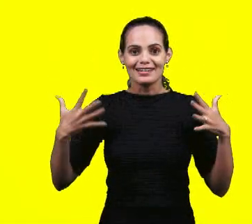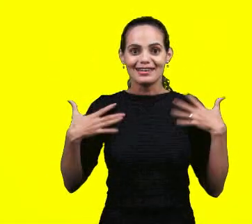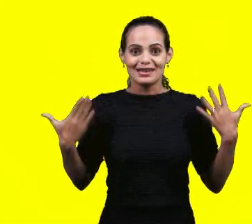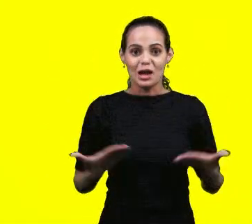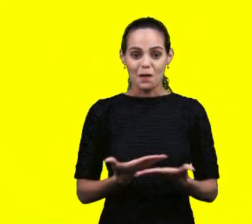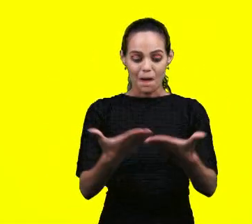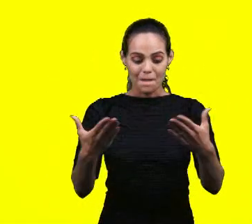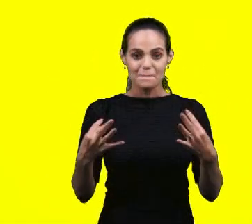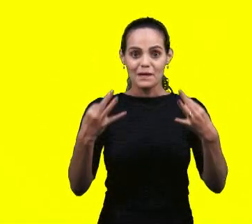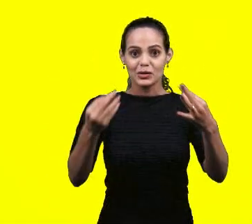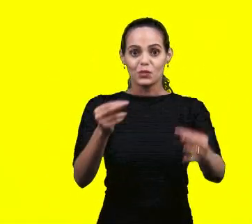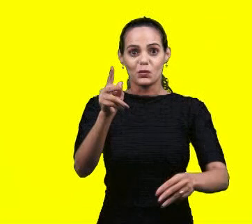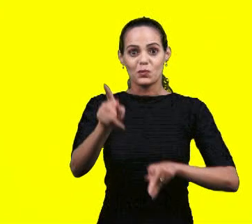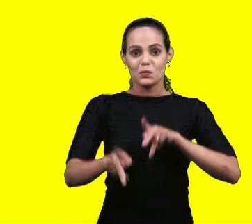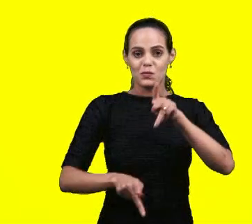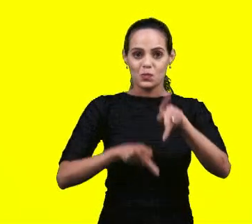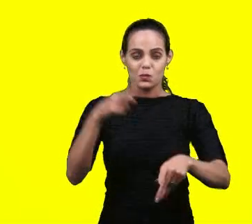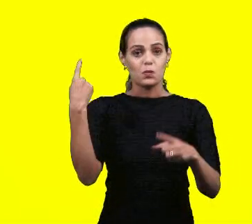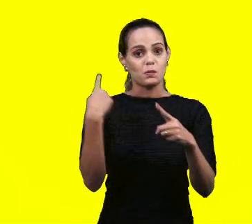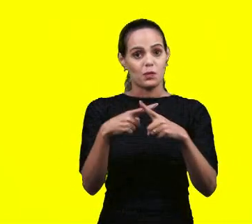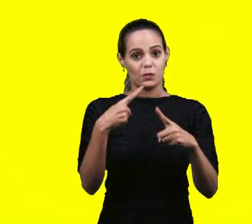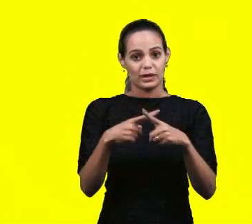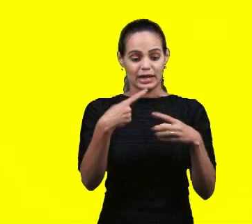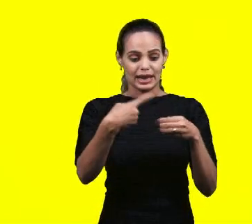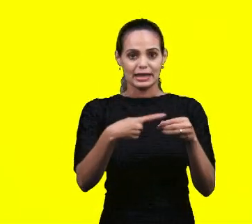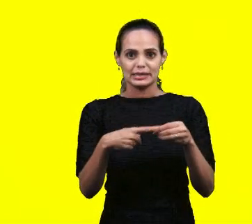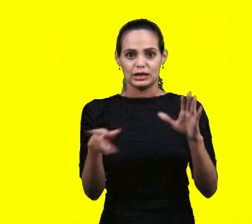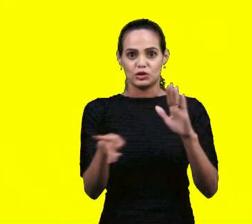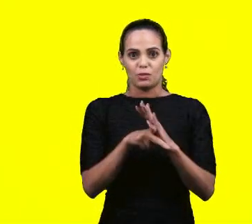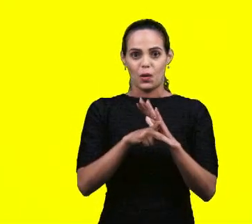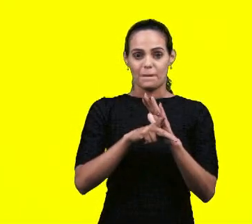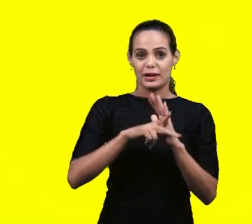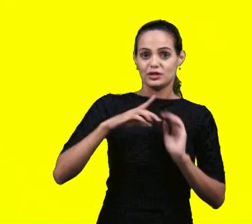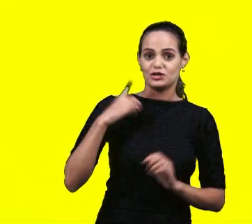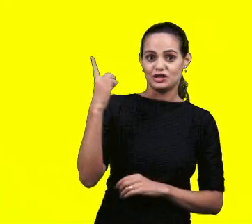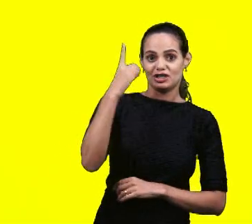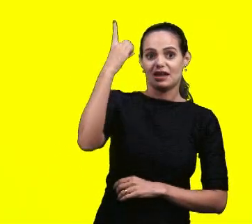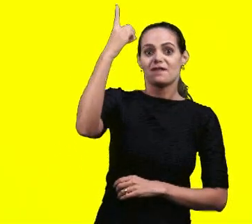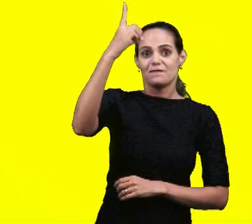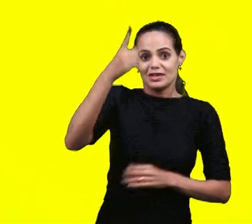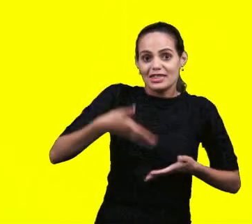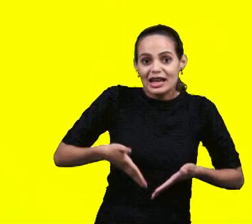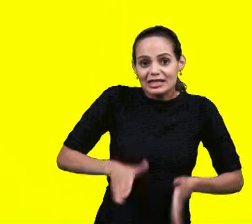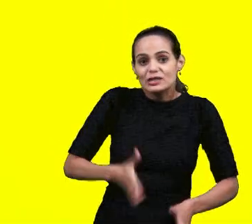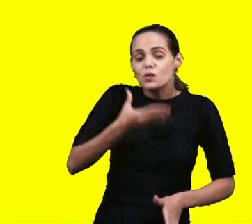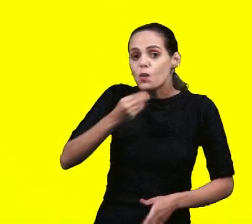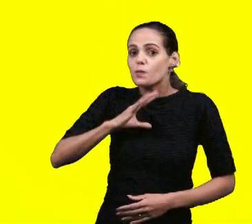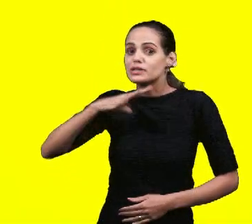la ville de David, vous est né aujourd'hui le Sauveur, qui est Christ le Seigneur.